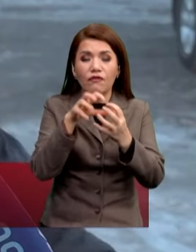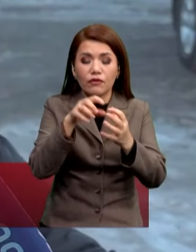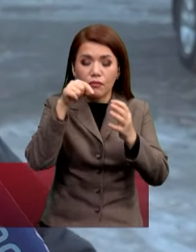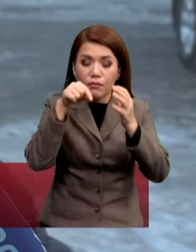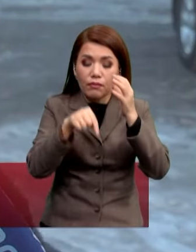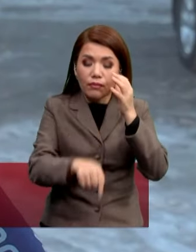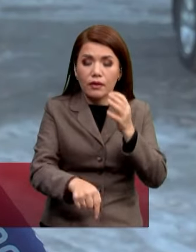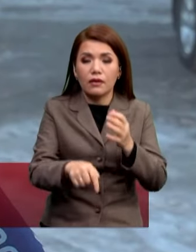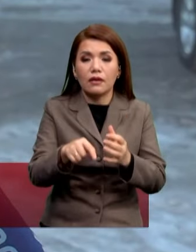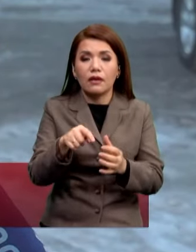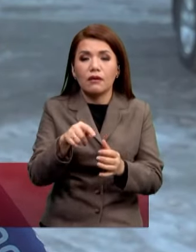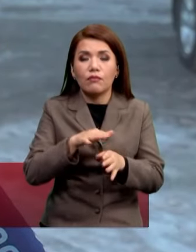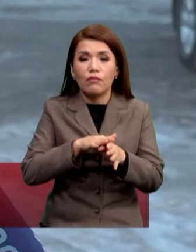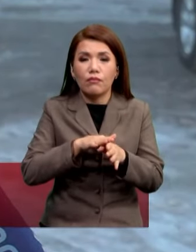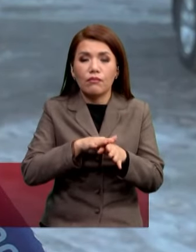в этом